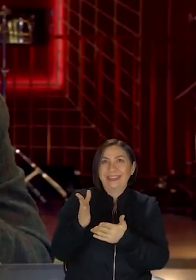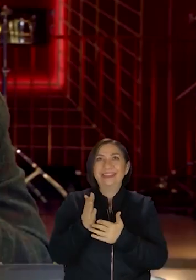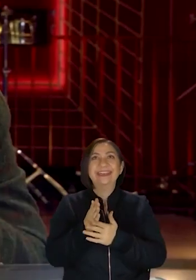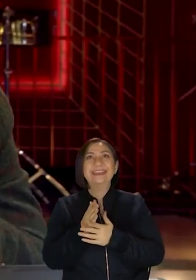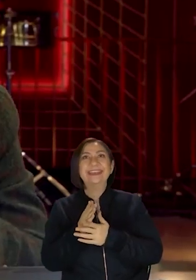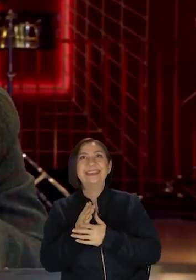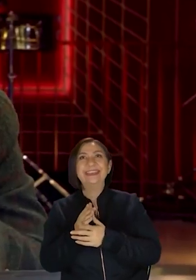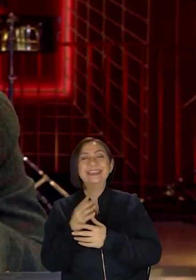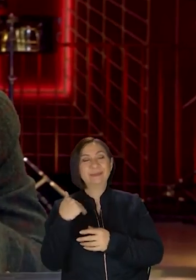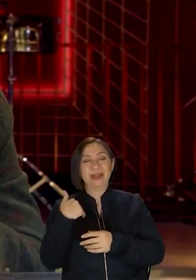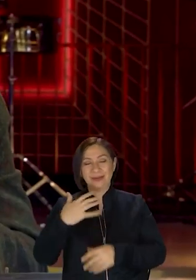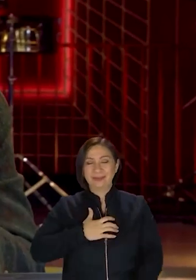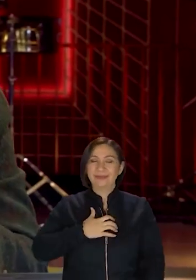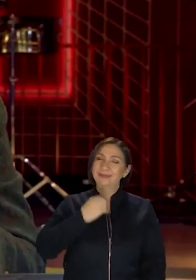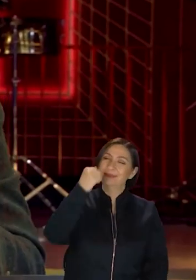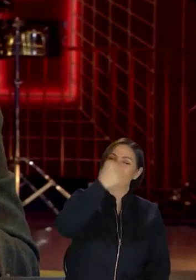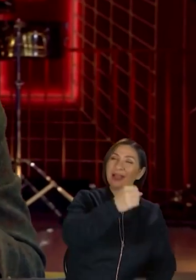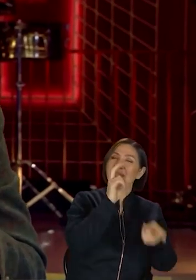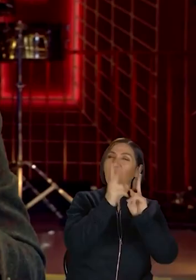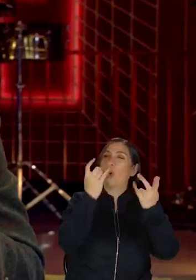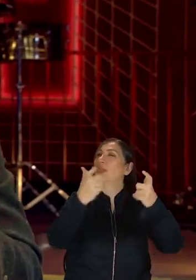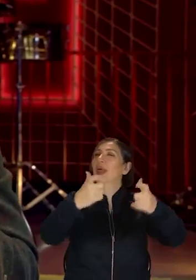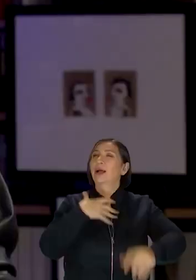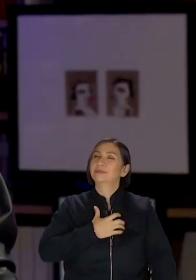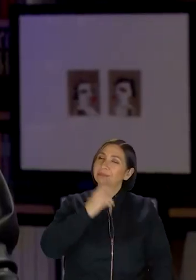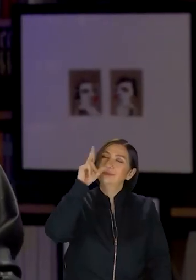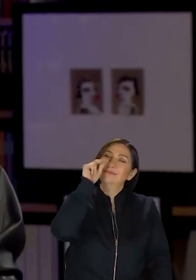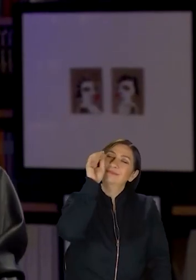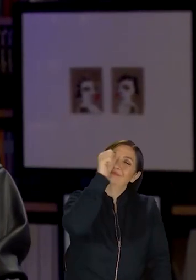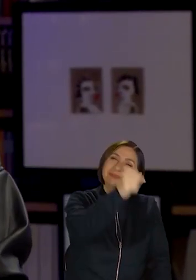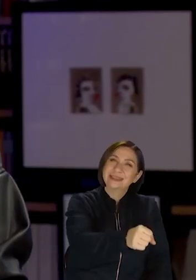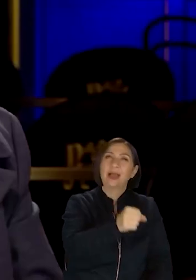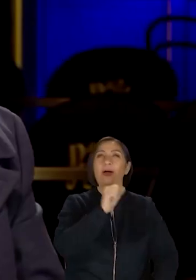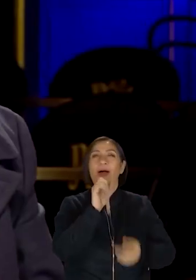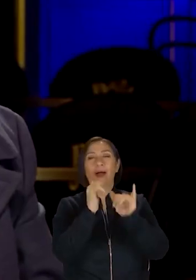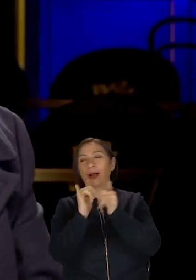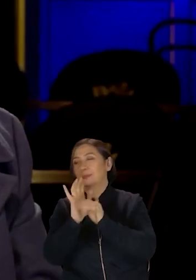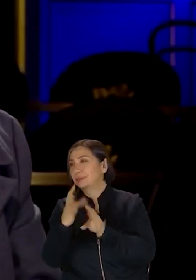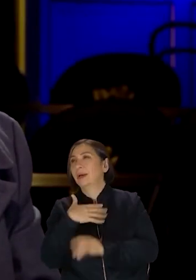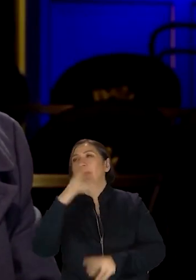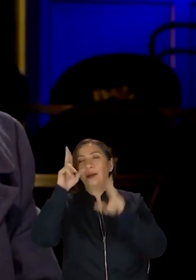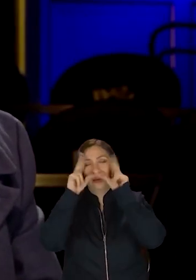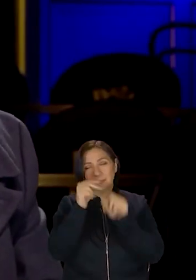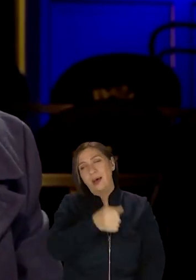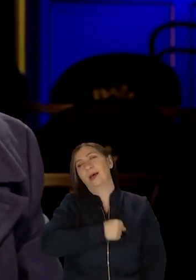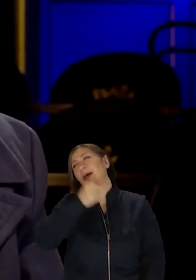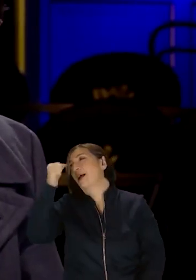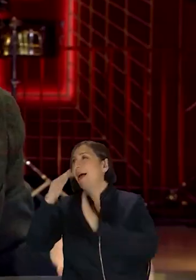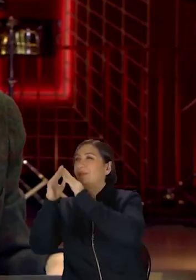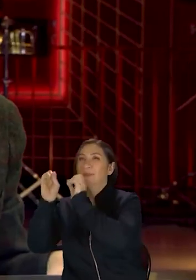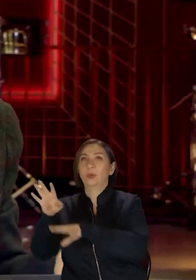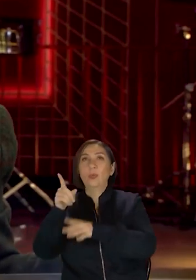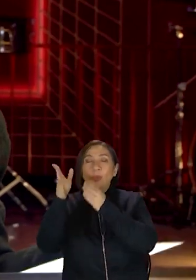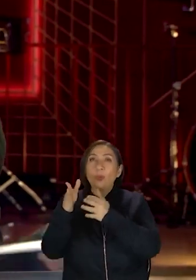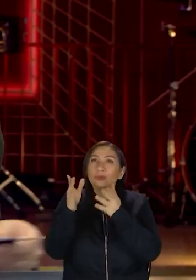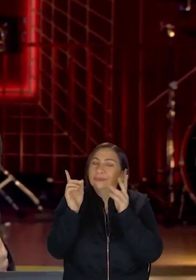Hani sete götürülür gibi. Beni bir yere götürüyorlar. Oynamadan görmem abi. Öyle bir şey yapamadım. Erdem inanılmaz